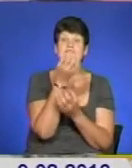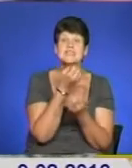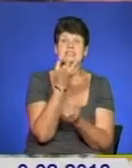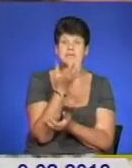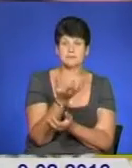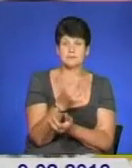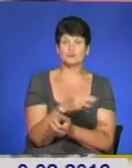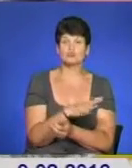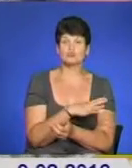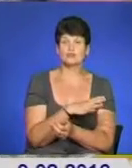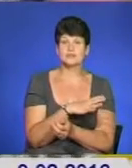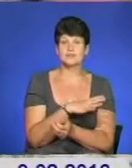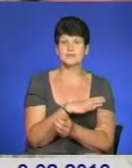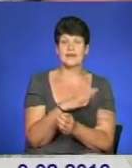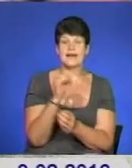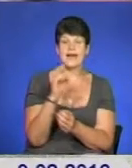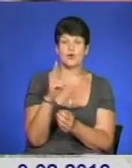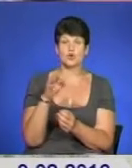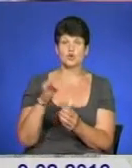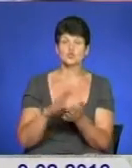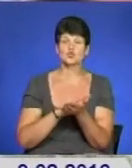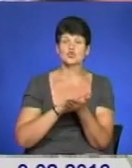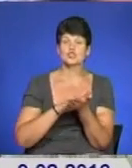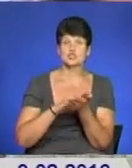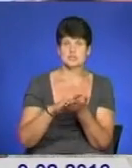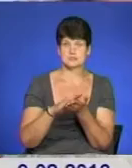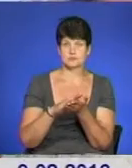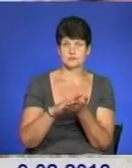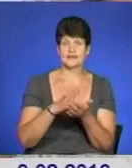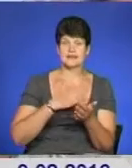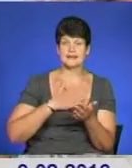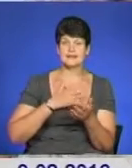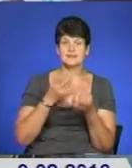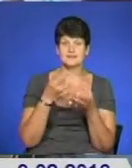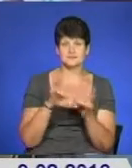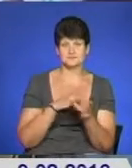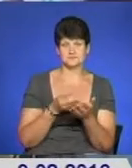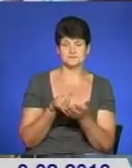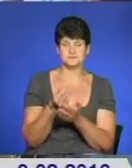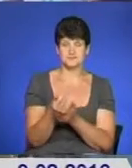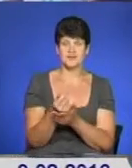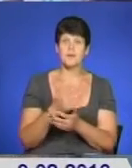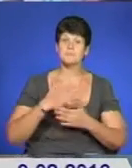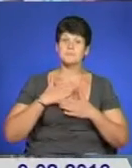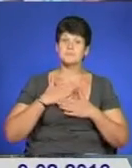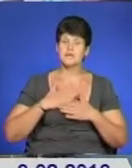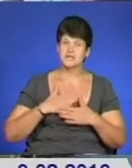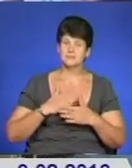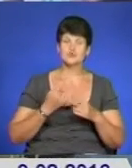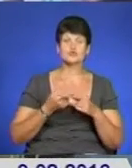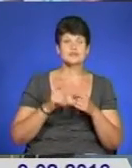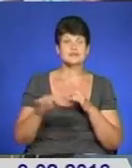е Ну щоб було екологічно Чисто і і менше було платити приємно що такий захід